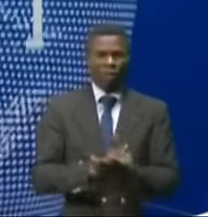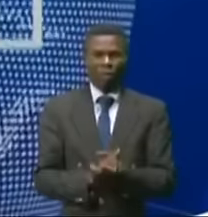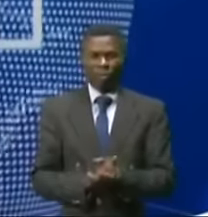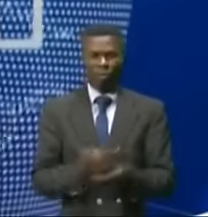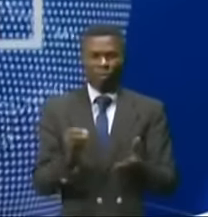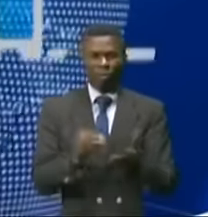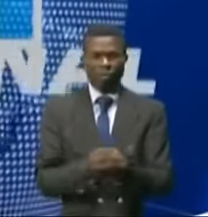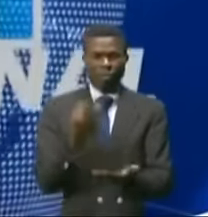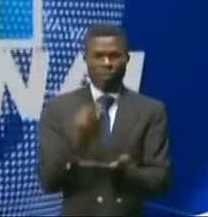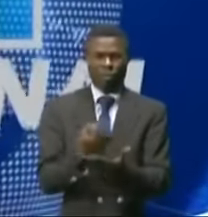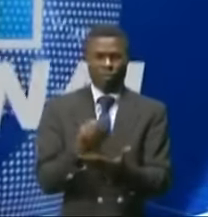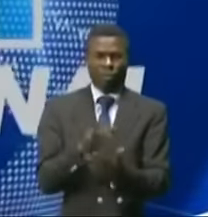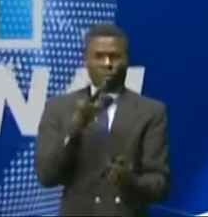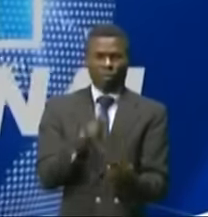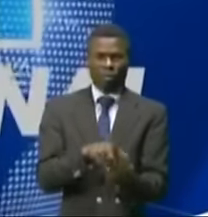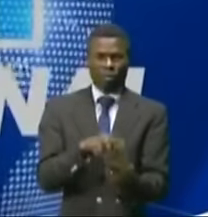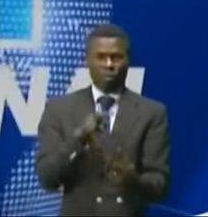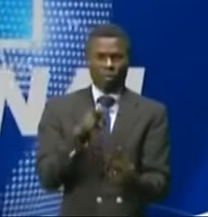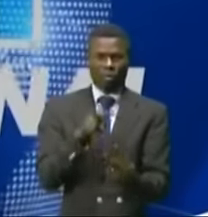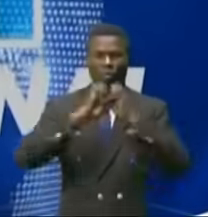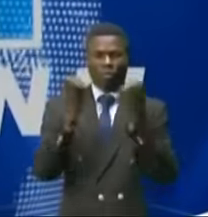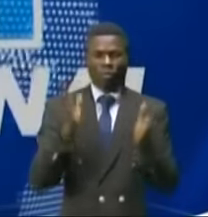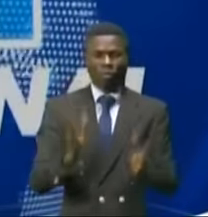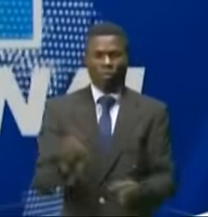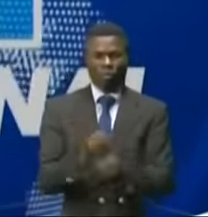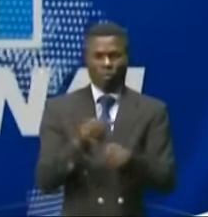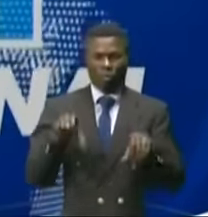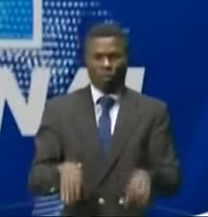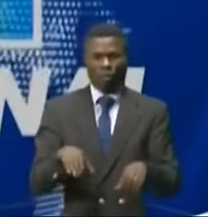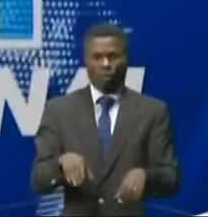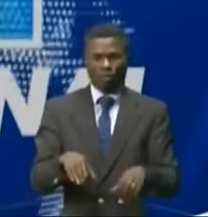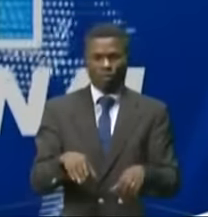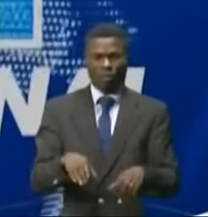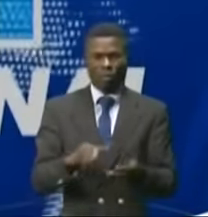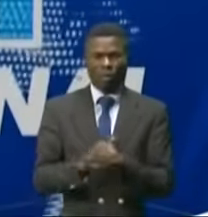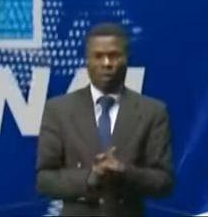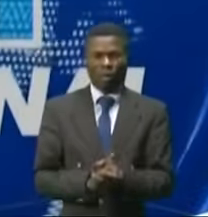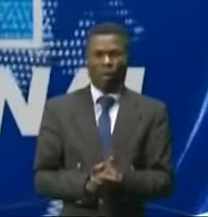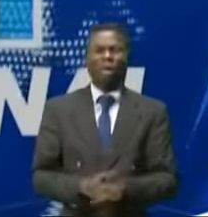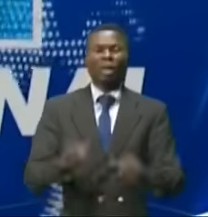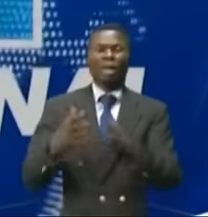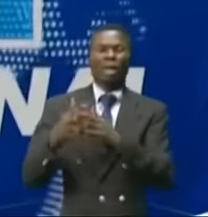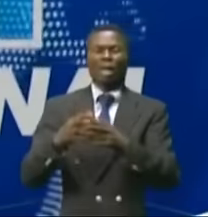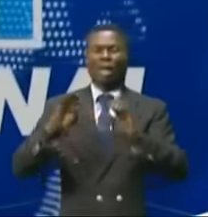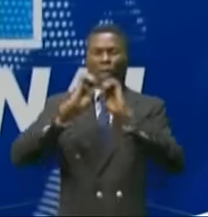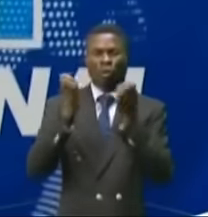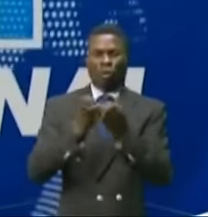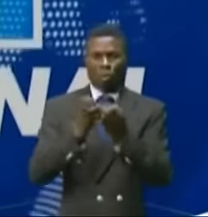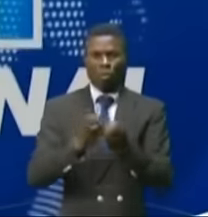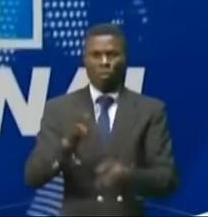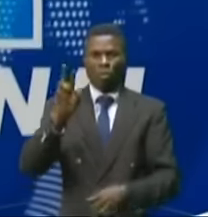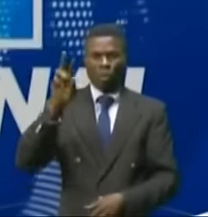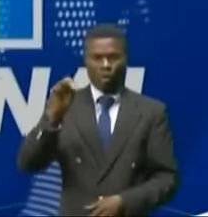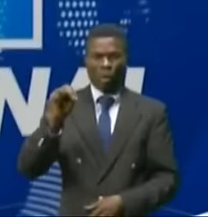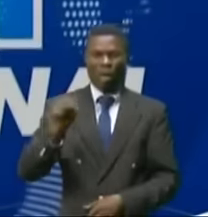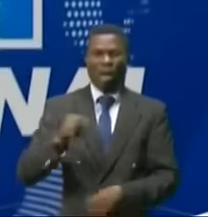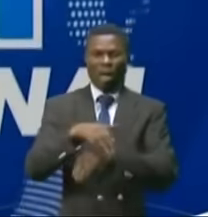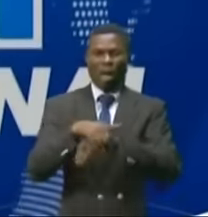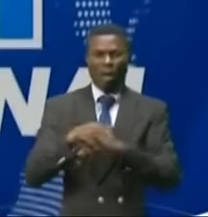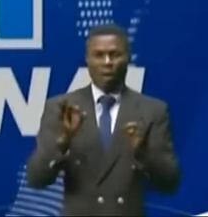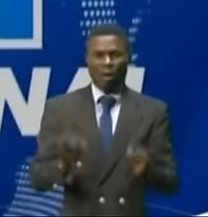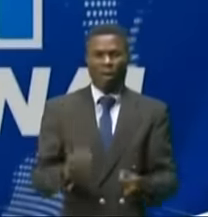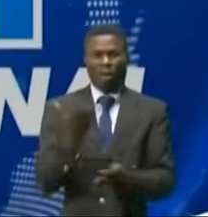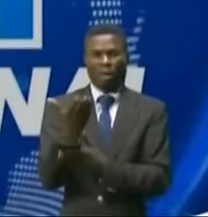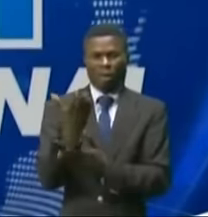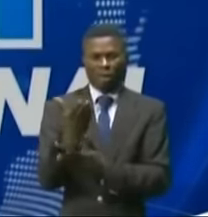Et puis le fonds de garantie de l'entrepreneuriat OCO et la firme tech néerlandaise Manifone veulent révolutionner le processus de